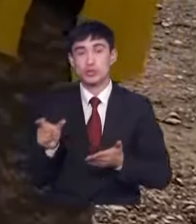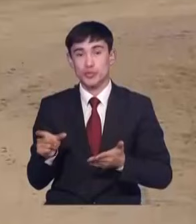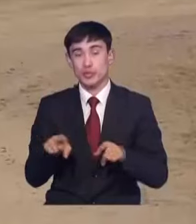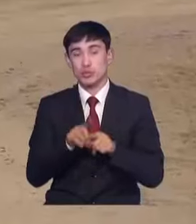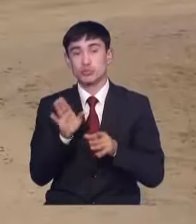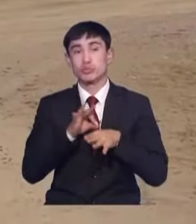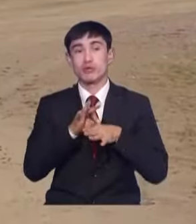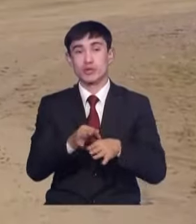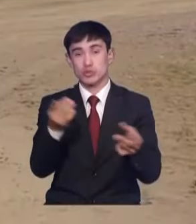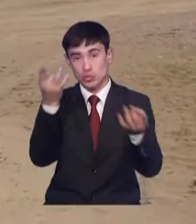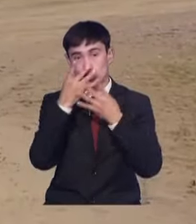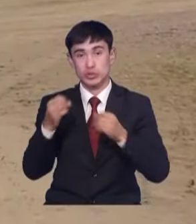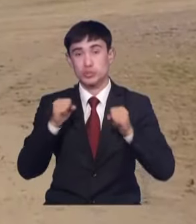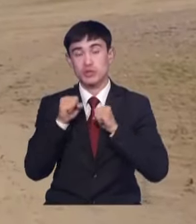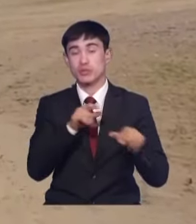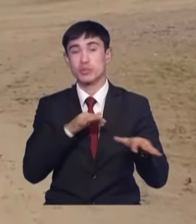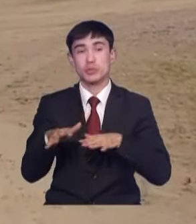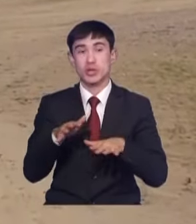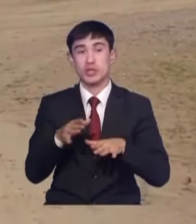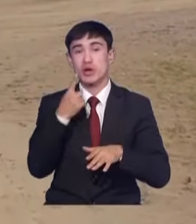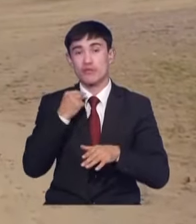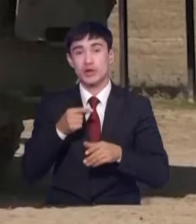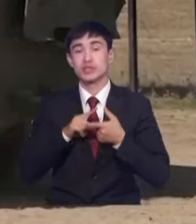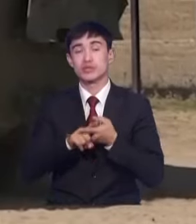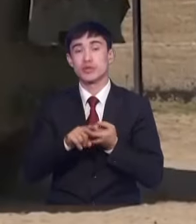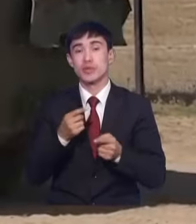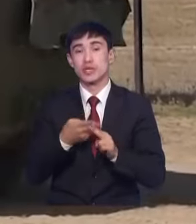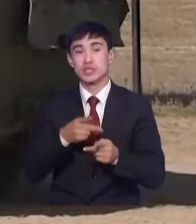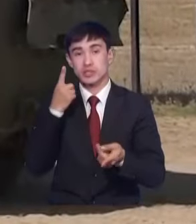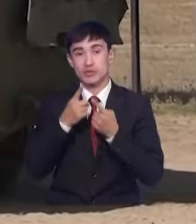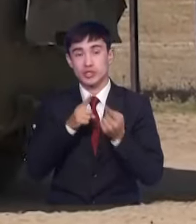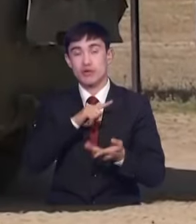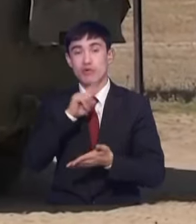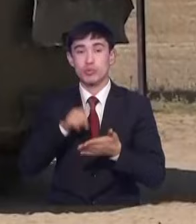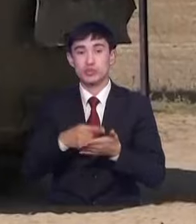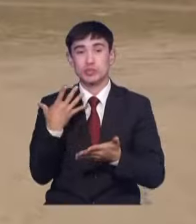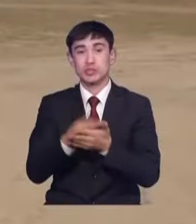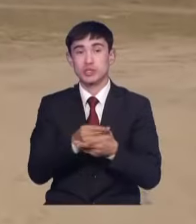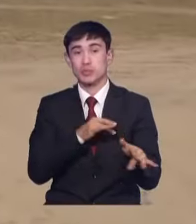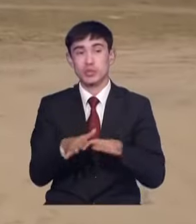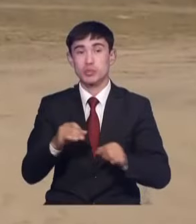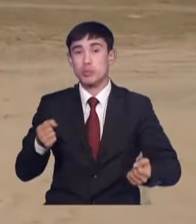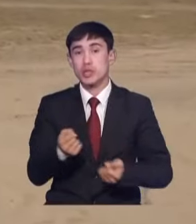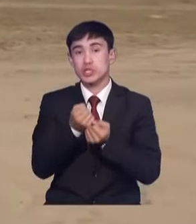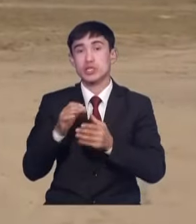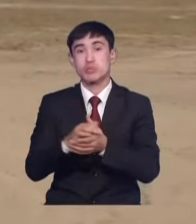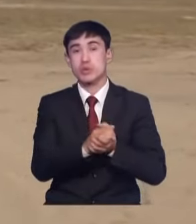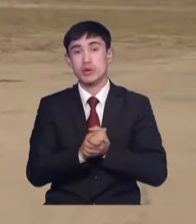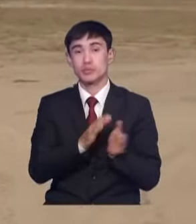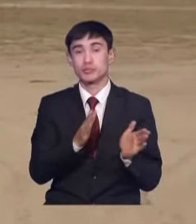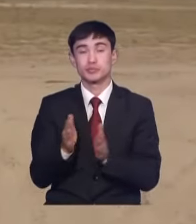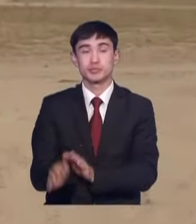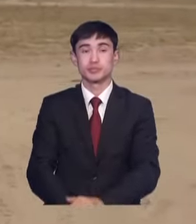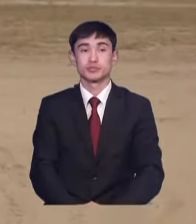Также будут проводиться культурные и спортивные мероприятия в военной сфере и совещания по вопросам касающимся операций по поддержанию мира Гульмира